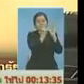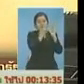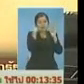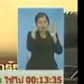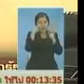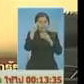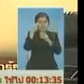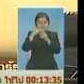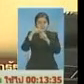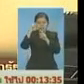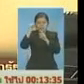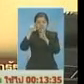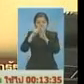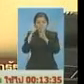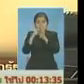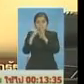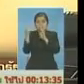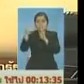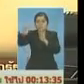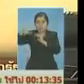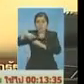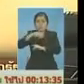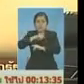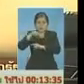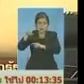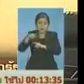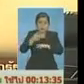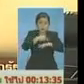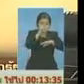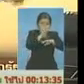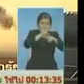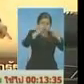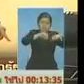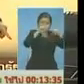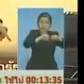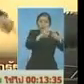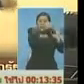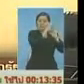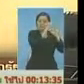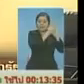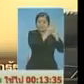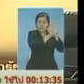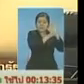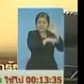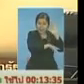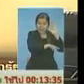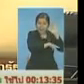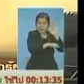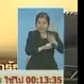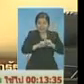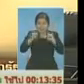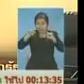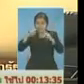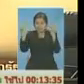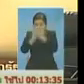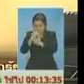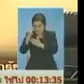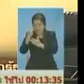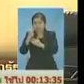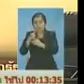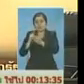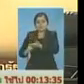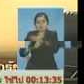บรรณพงษ์สภัทรก็เป็นประธานทีโออาร์เนี่ยเขารายภาคตอนหลังก็มาอีกคนหนึ่งก็เสน